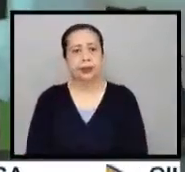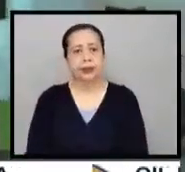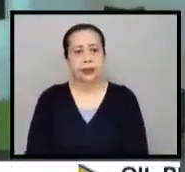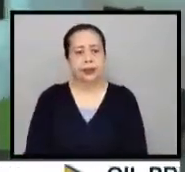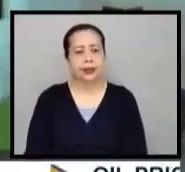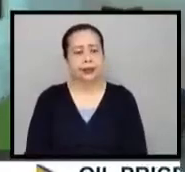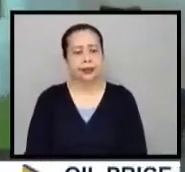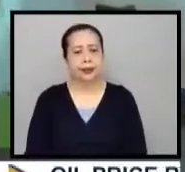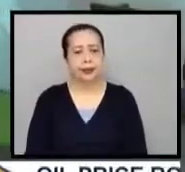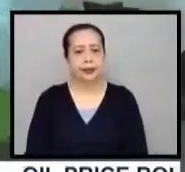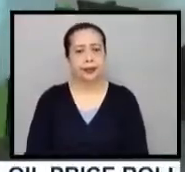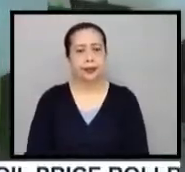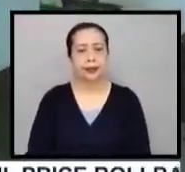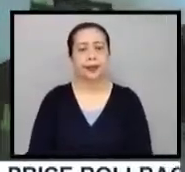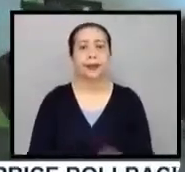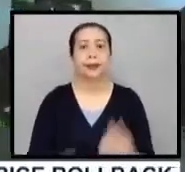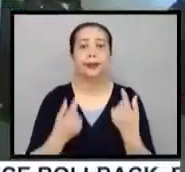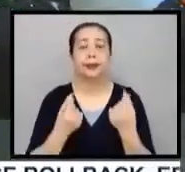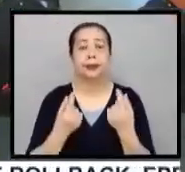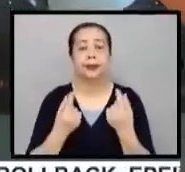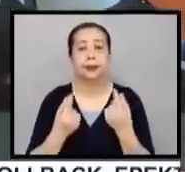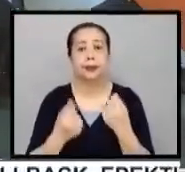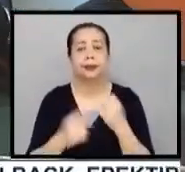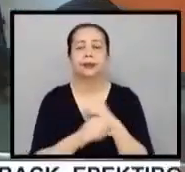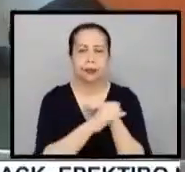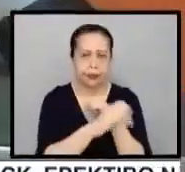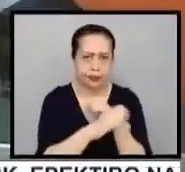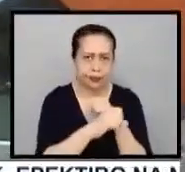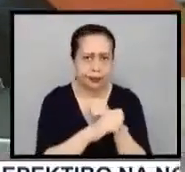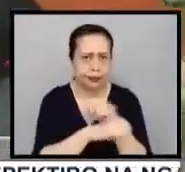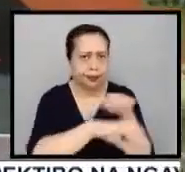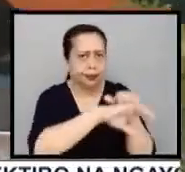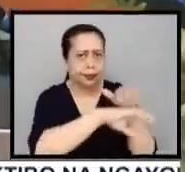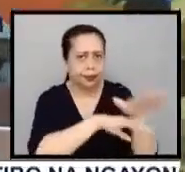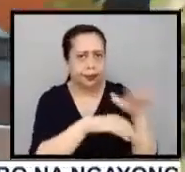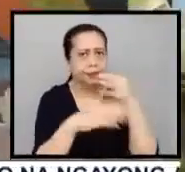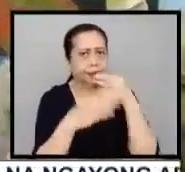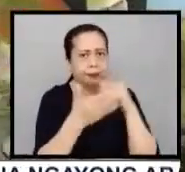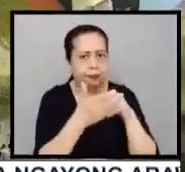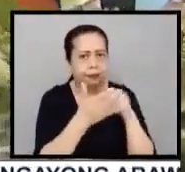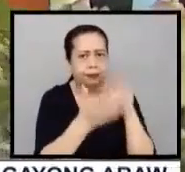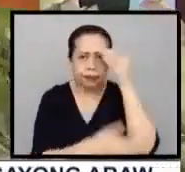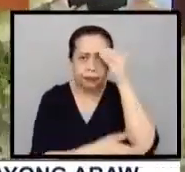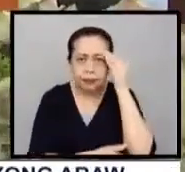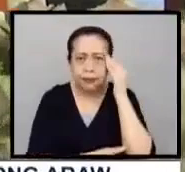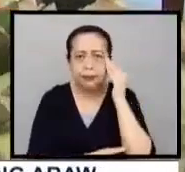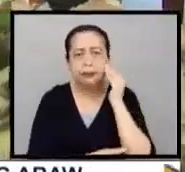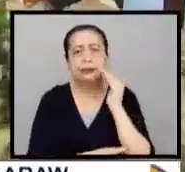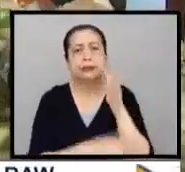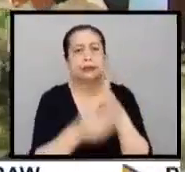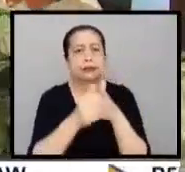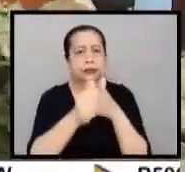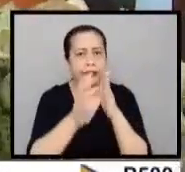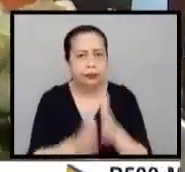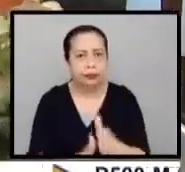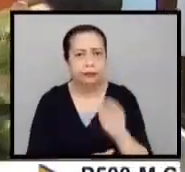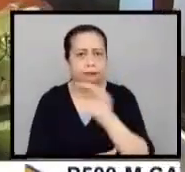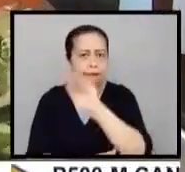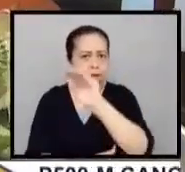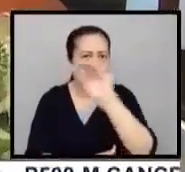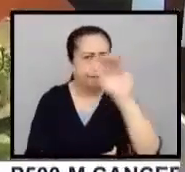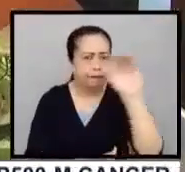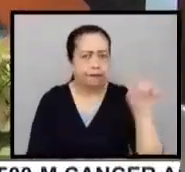What we can do is a campaign to send message, to urge yung ating mga leaders para gumawa po